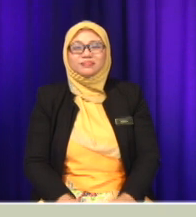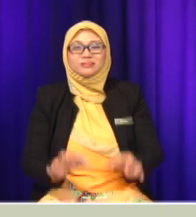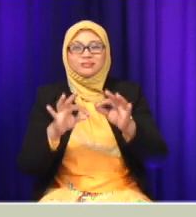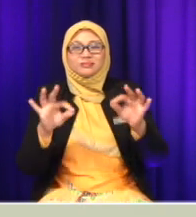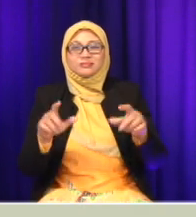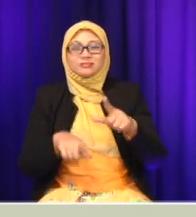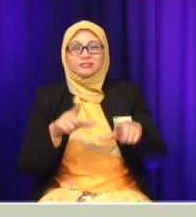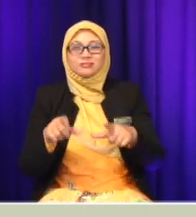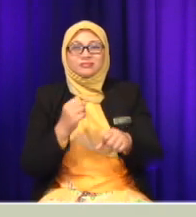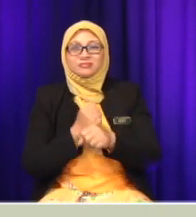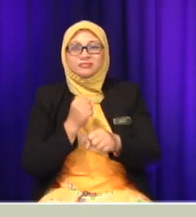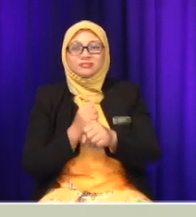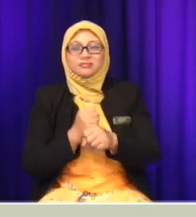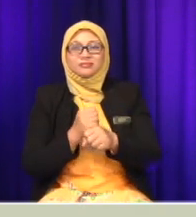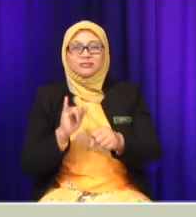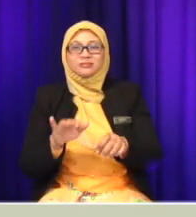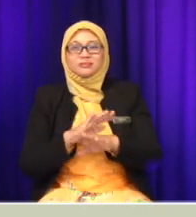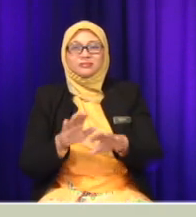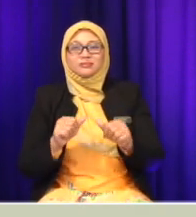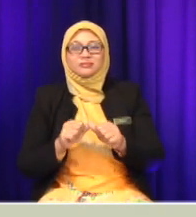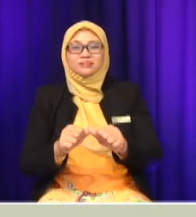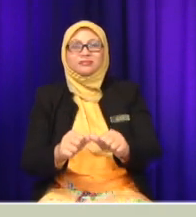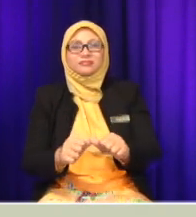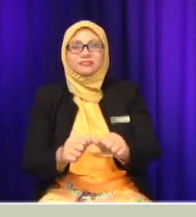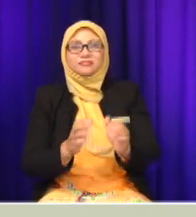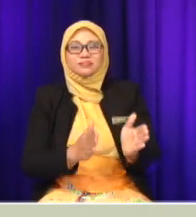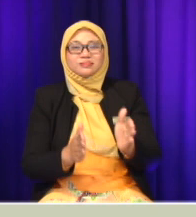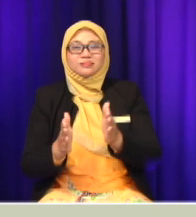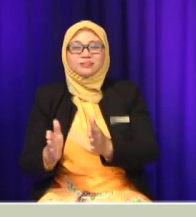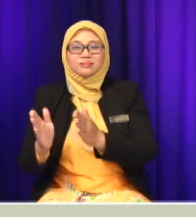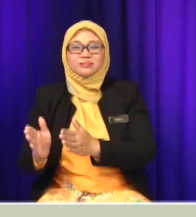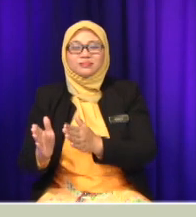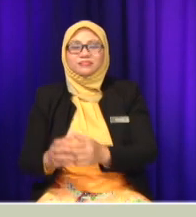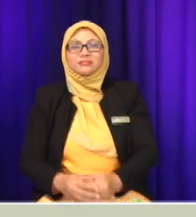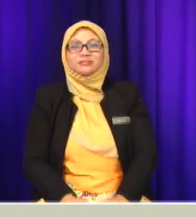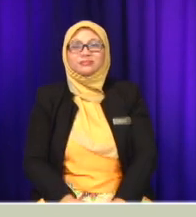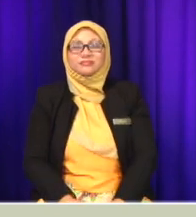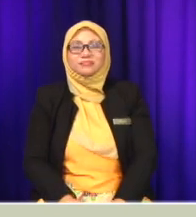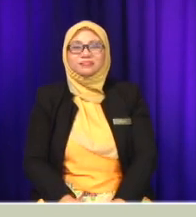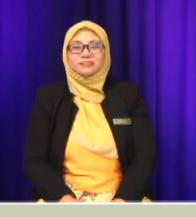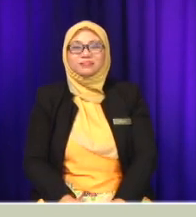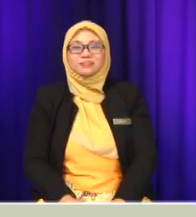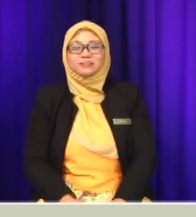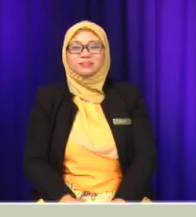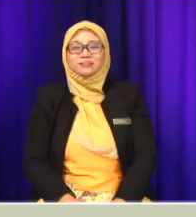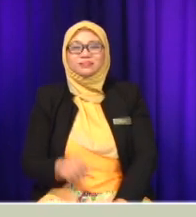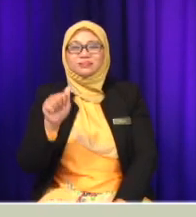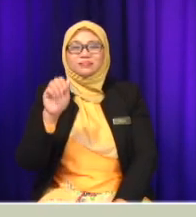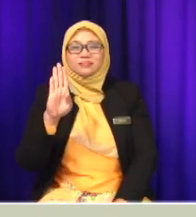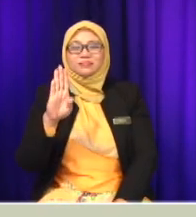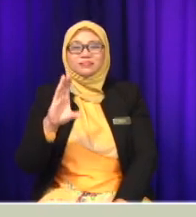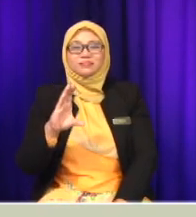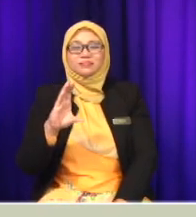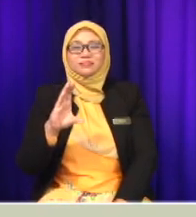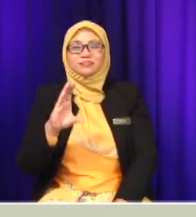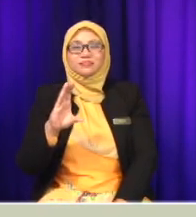minet yang tidak mengikut urutan Oke a menanggalkan pasemasangan injap B menanggalkan gegancu pemasaan C